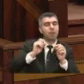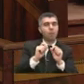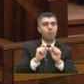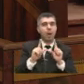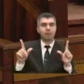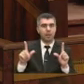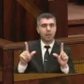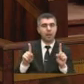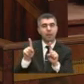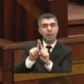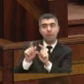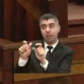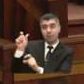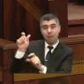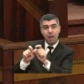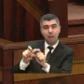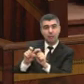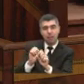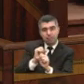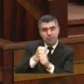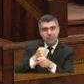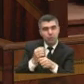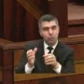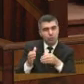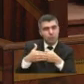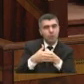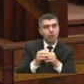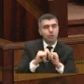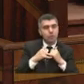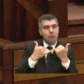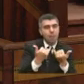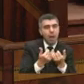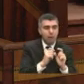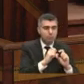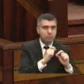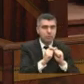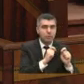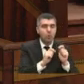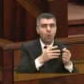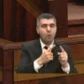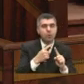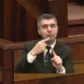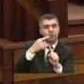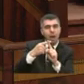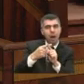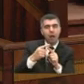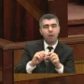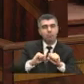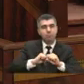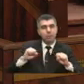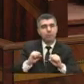التكفير فهي تعيق التحول ببلادنا وتسيء إلى بلادنا، وهي التي تدافع عن الحوار بين الحضارات والحوار بين